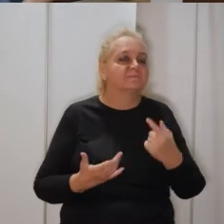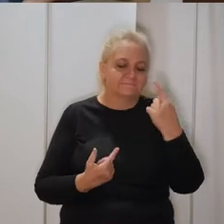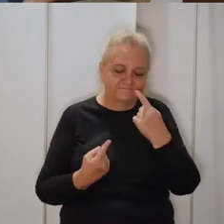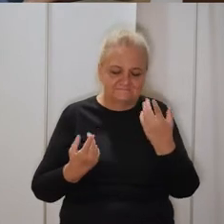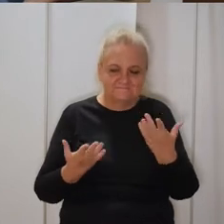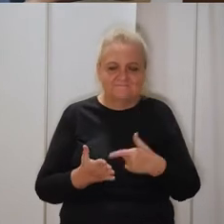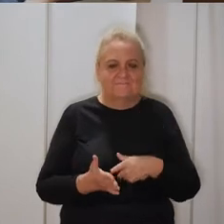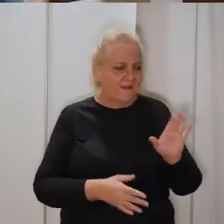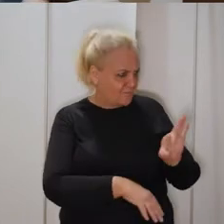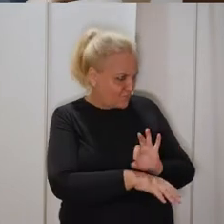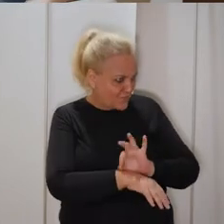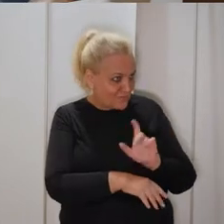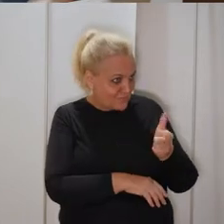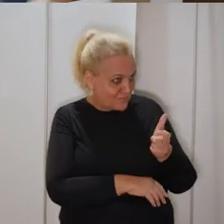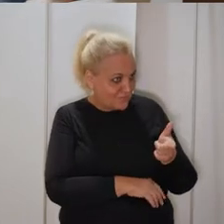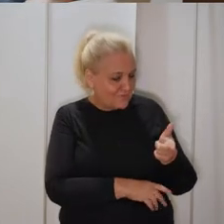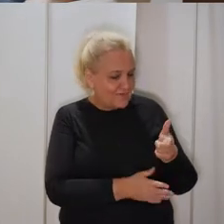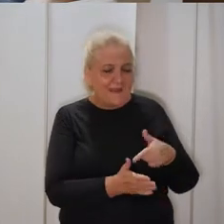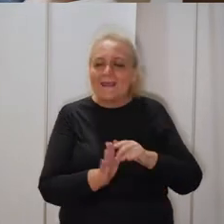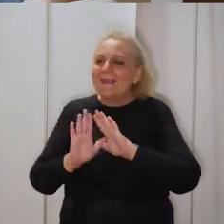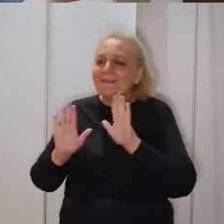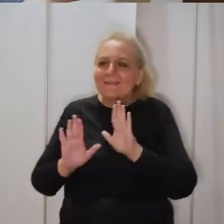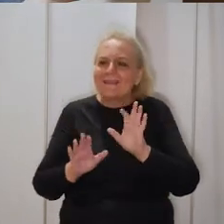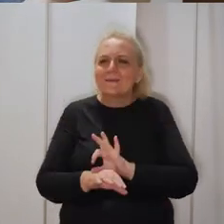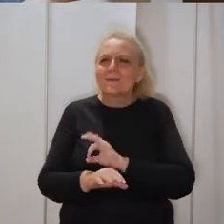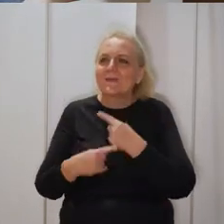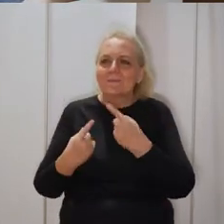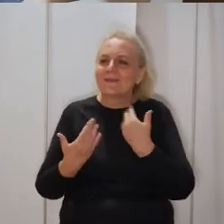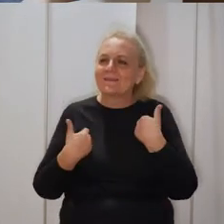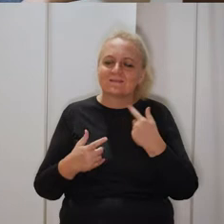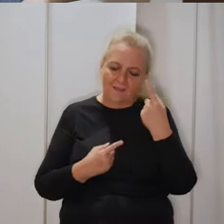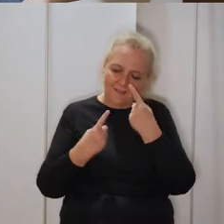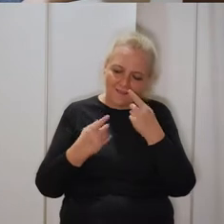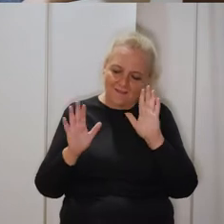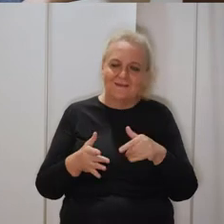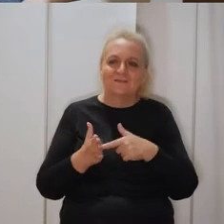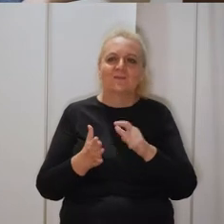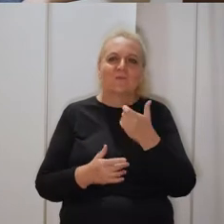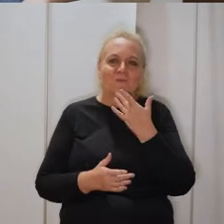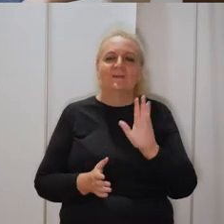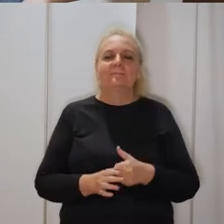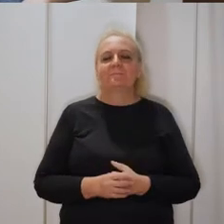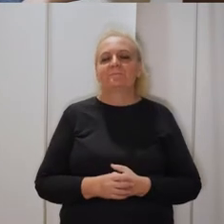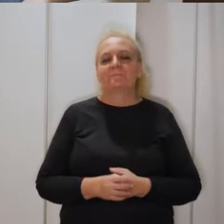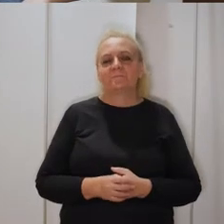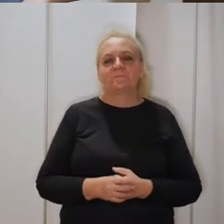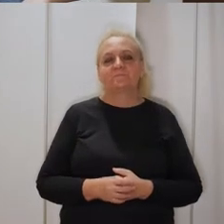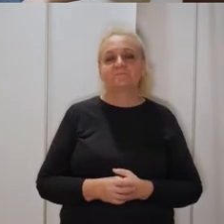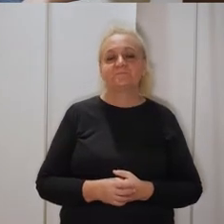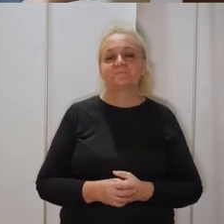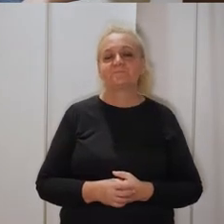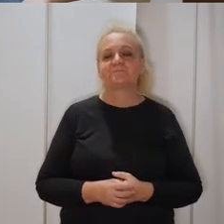O projekcie? Ale nie chciałam koniecznie mówić o tym projekcie, po prostu zamyśliłam się nad tym, co Edyta mówiła.